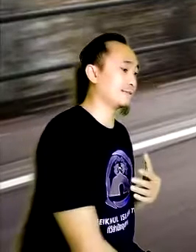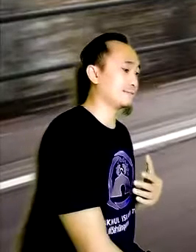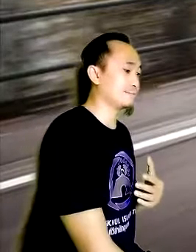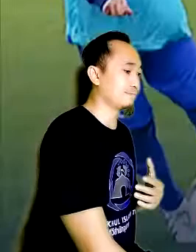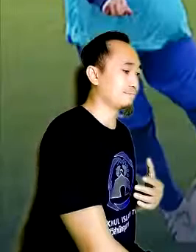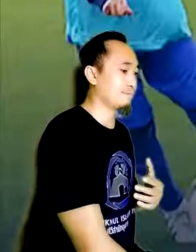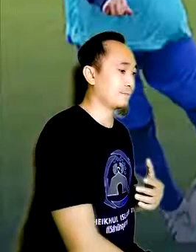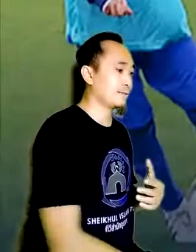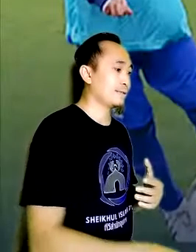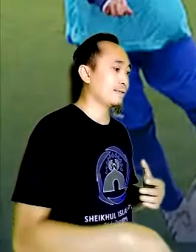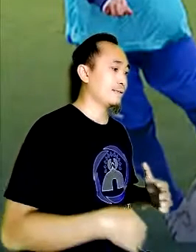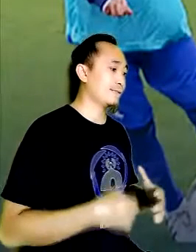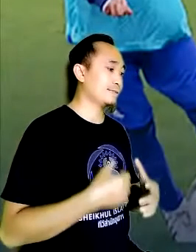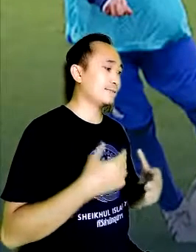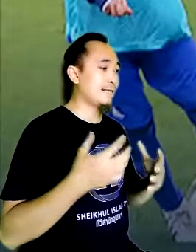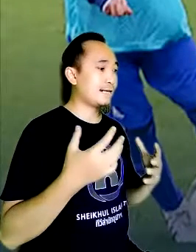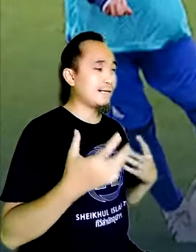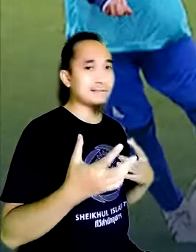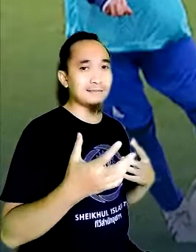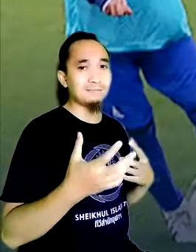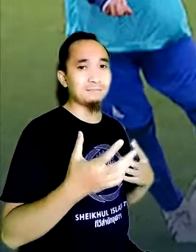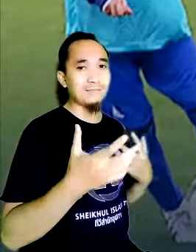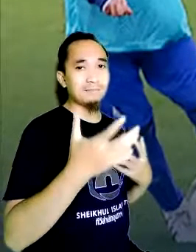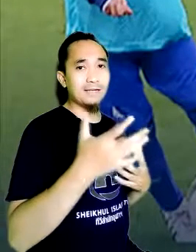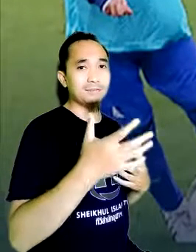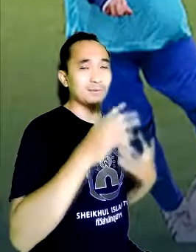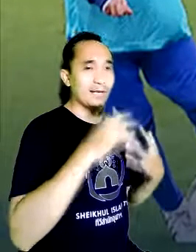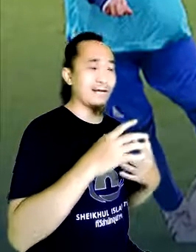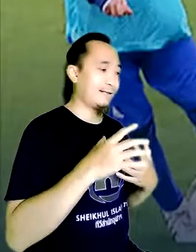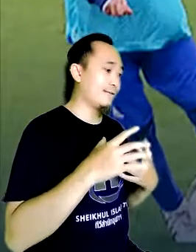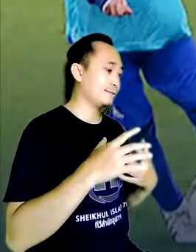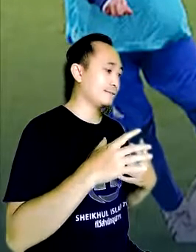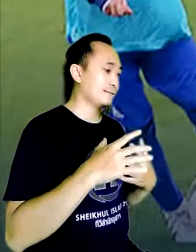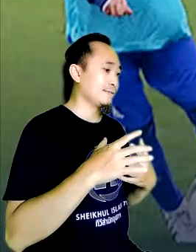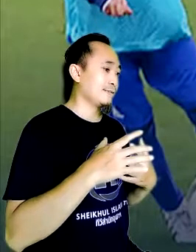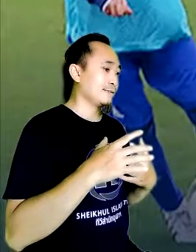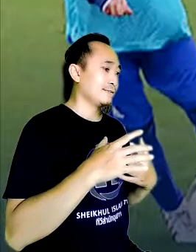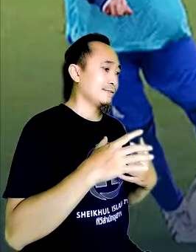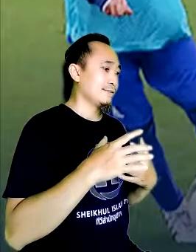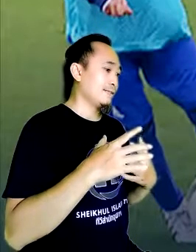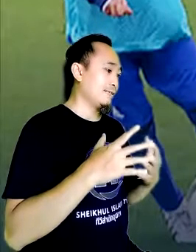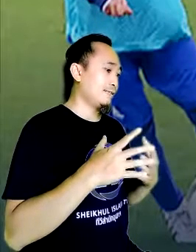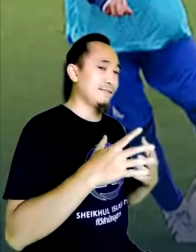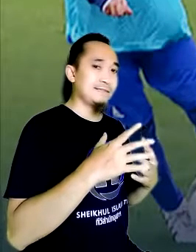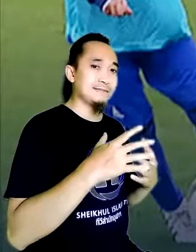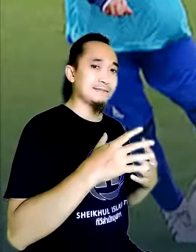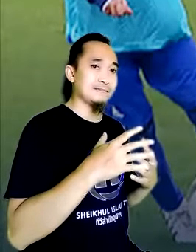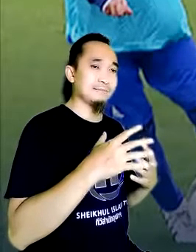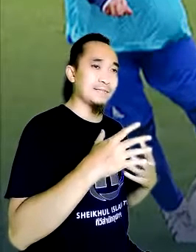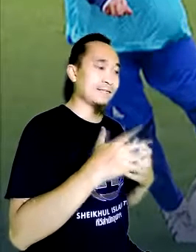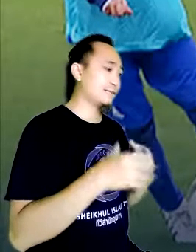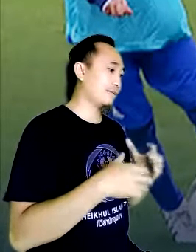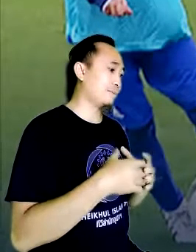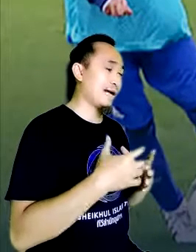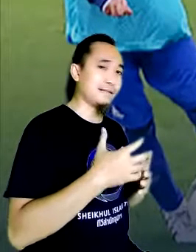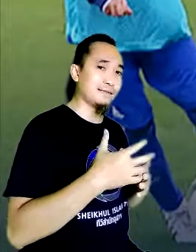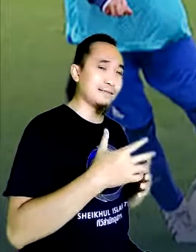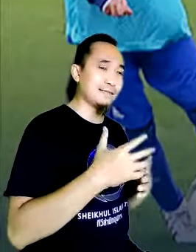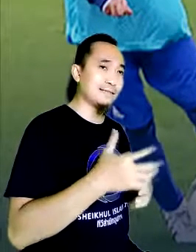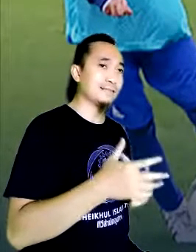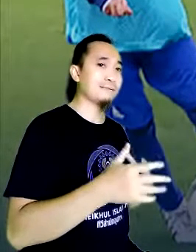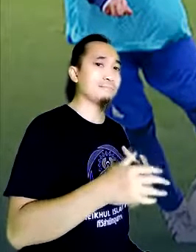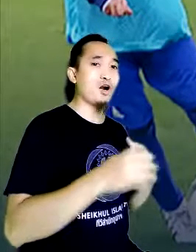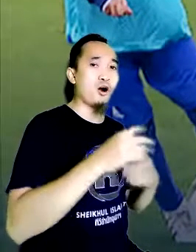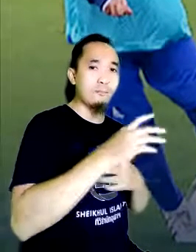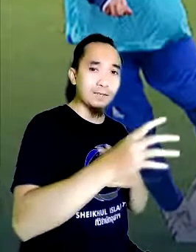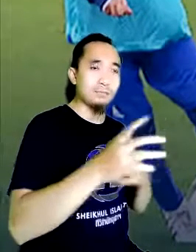Oke. Nah, di sini ada anak bermain bola ya. Ini mereka sedang